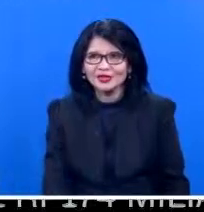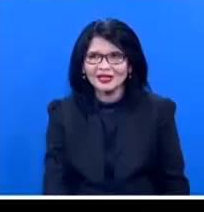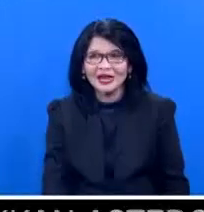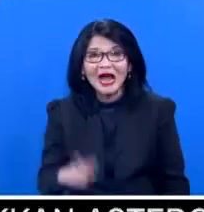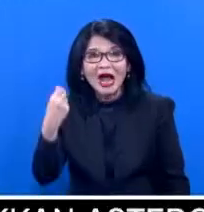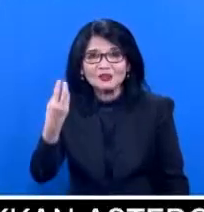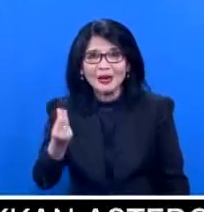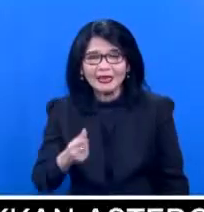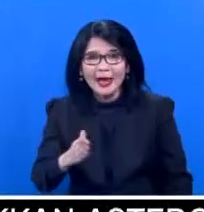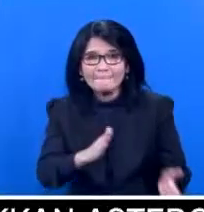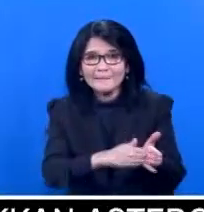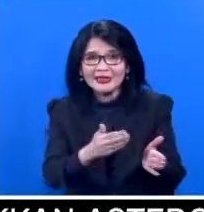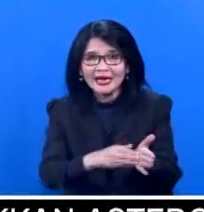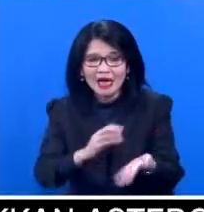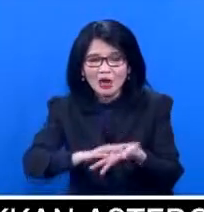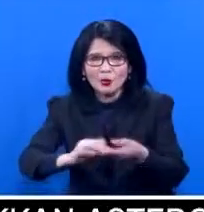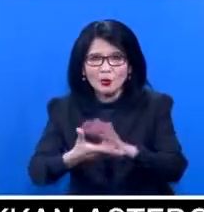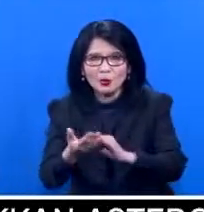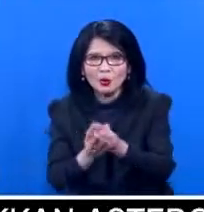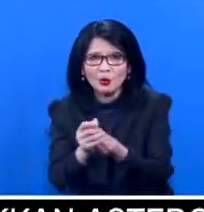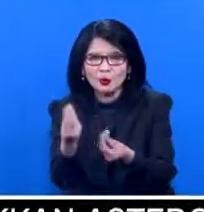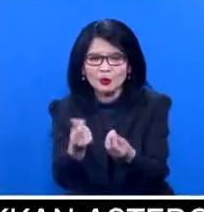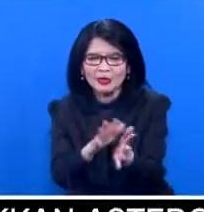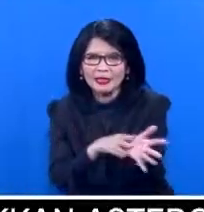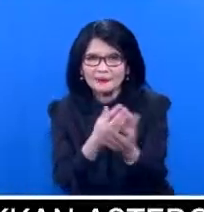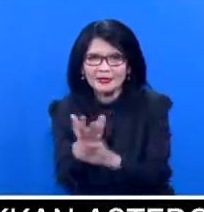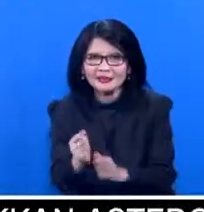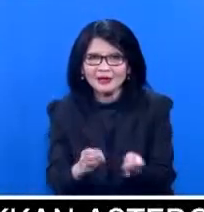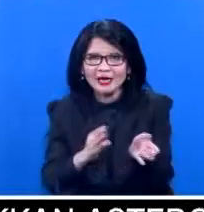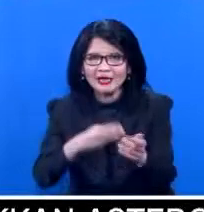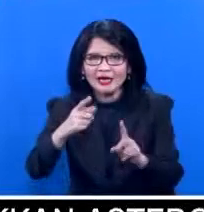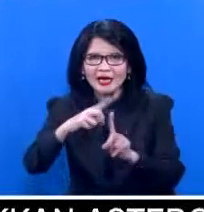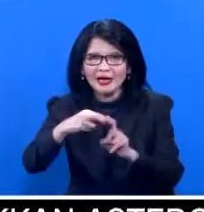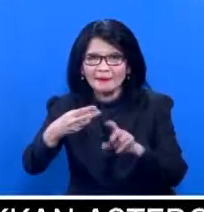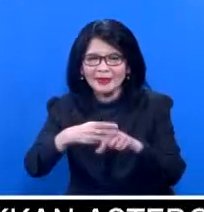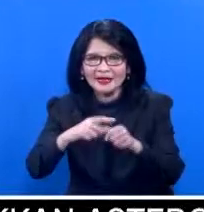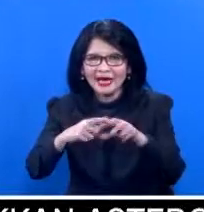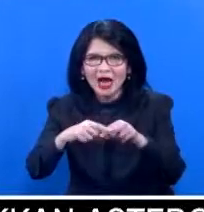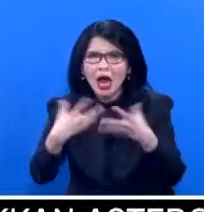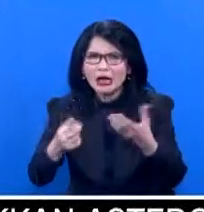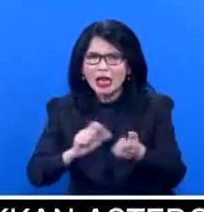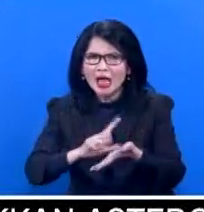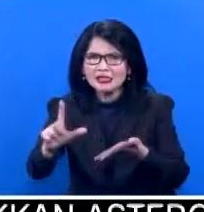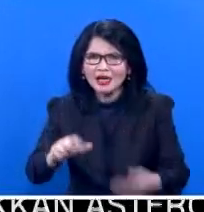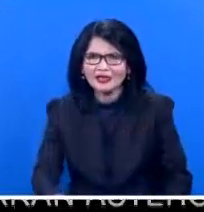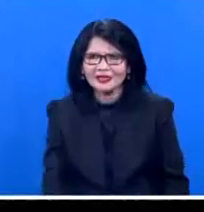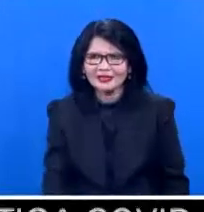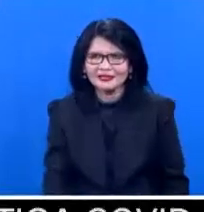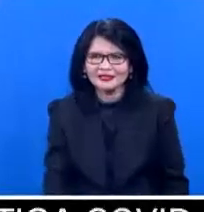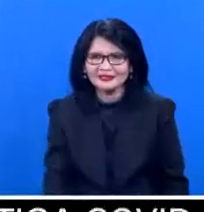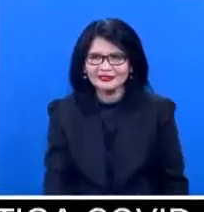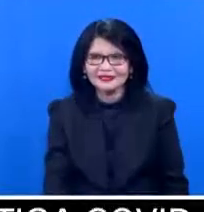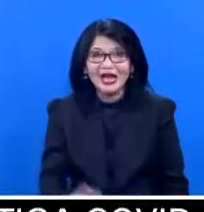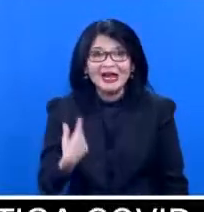dicolokin ke tangan seperti ini agar nantinya bisa memerah susu sapinya dengan lancar. Dan harus hati-hati juga. Saya pengen